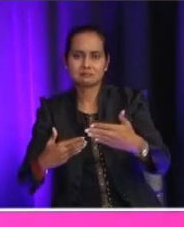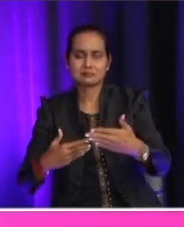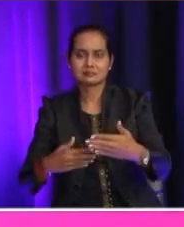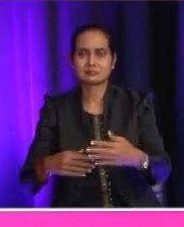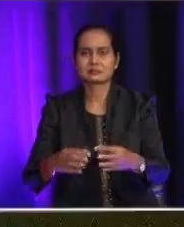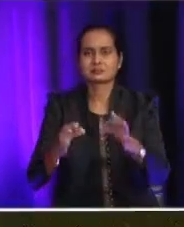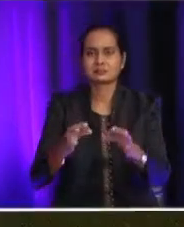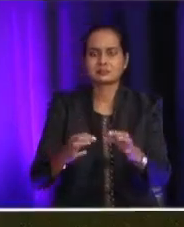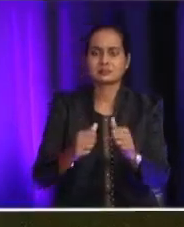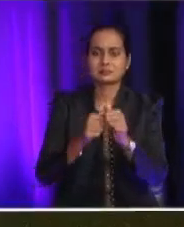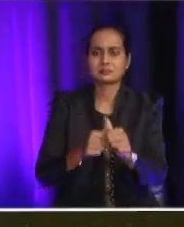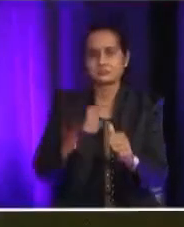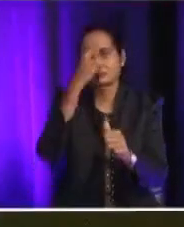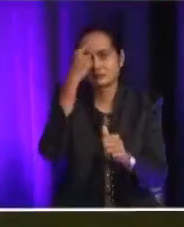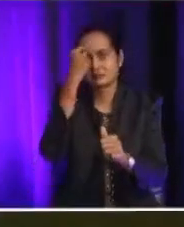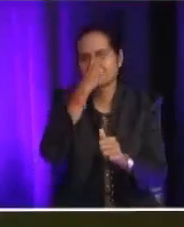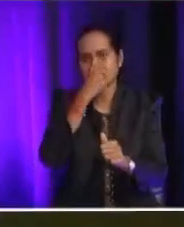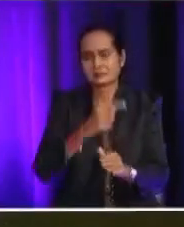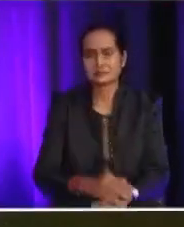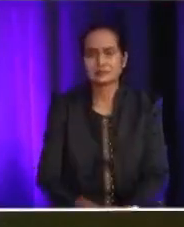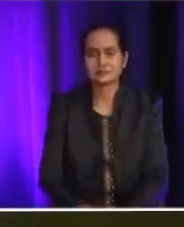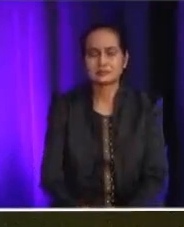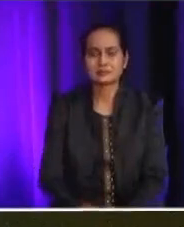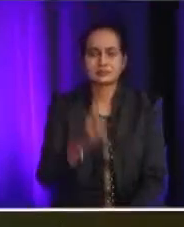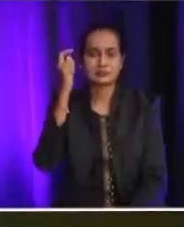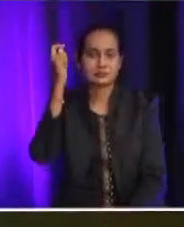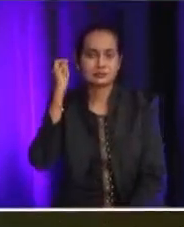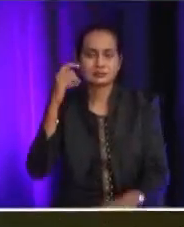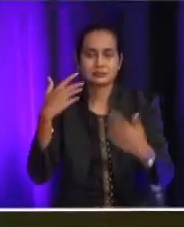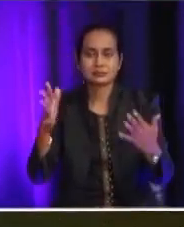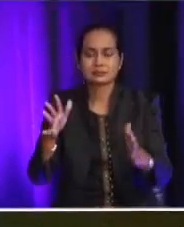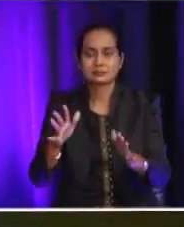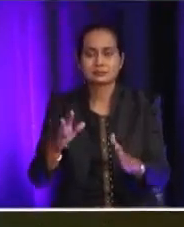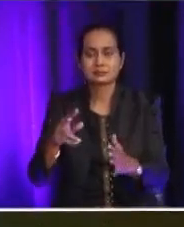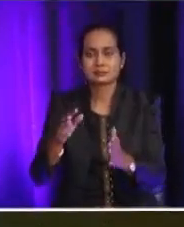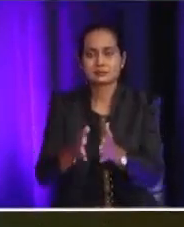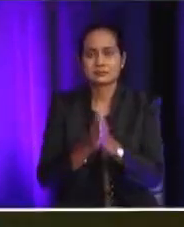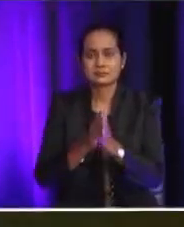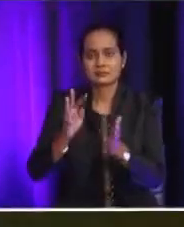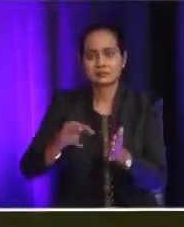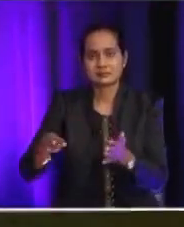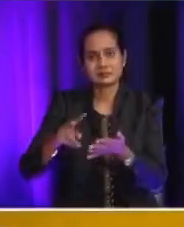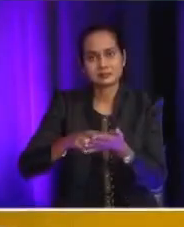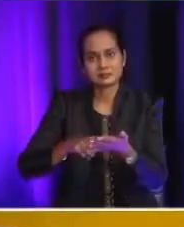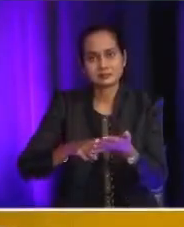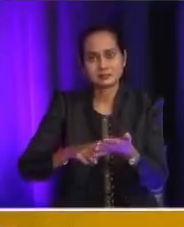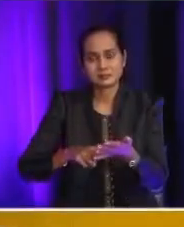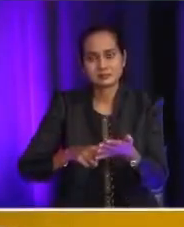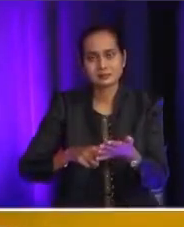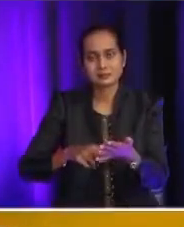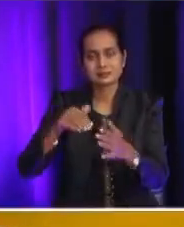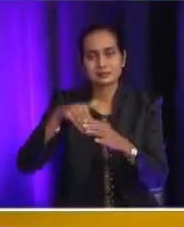betul. Jadi tadi murid-murid kita dah minta mereka membaca dalam halaman tersebut. Betul. Mereka jumpa ya,